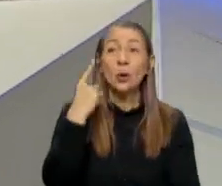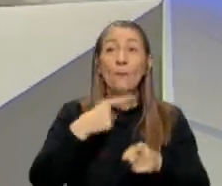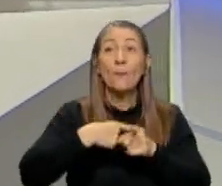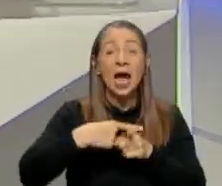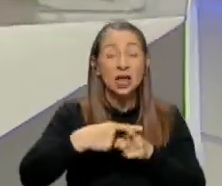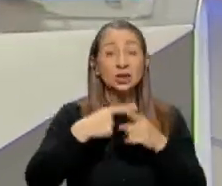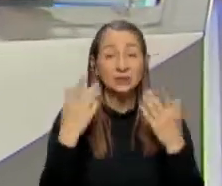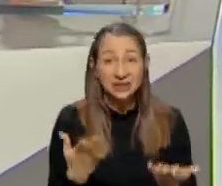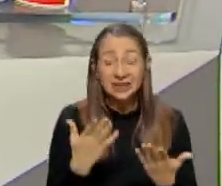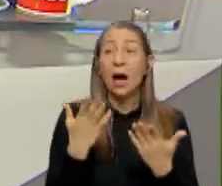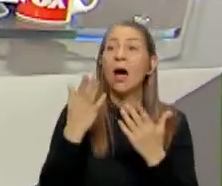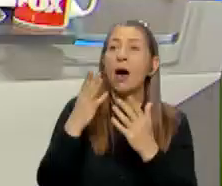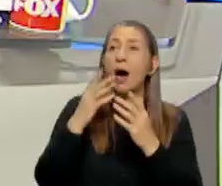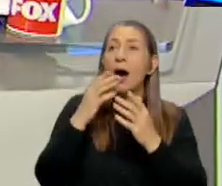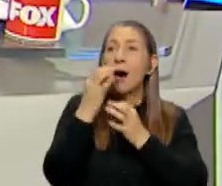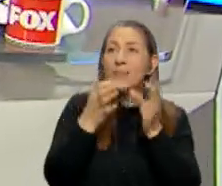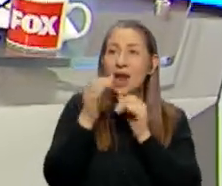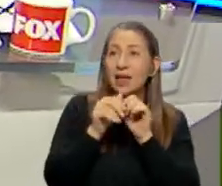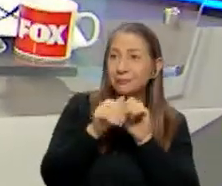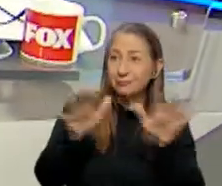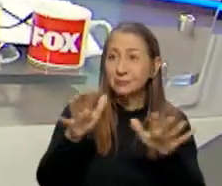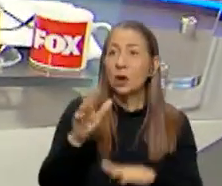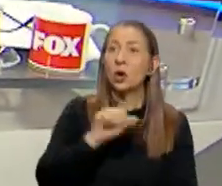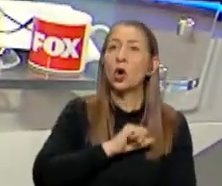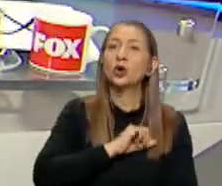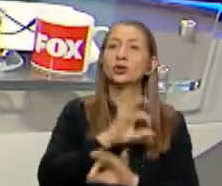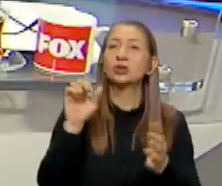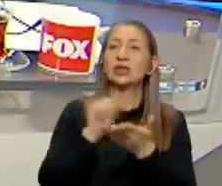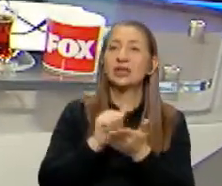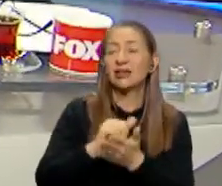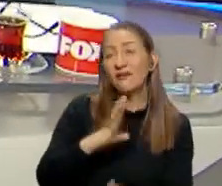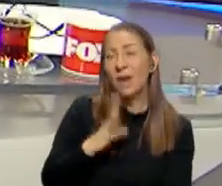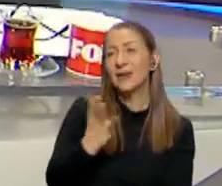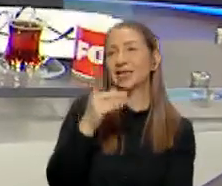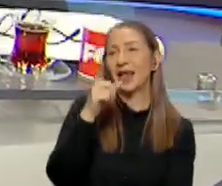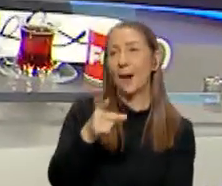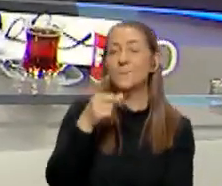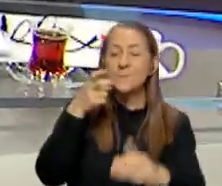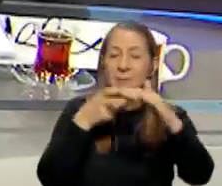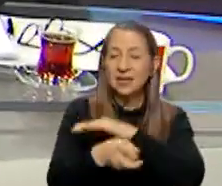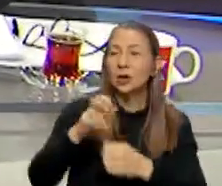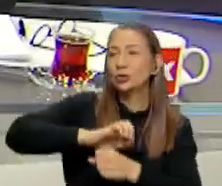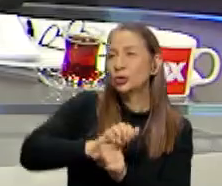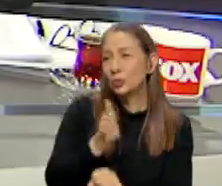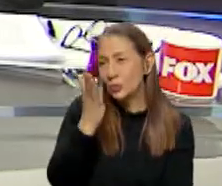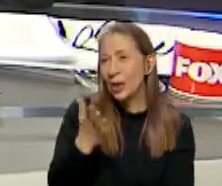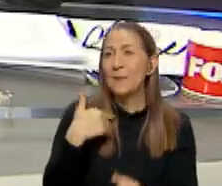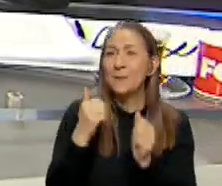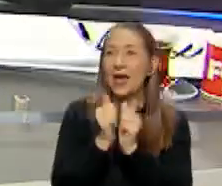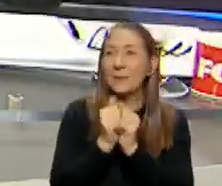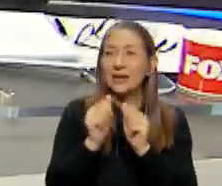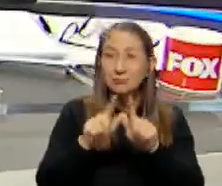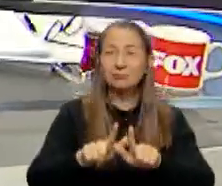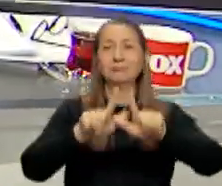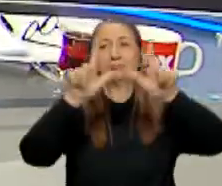paylaşımınızda ekranlara yansıtmıştık Korkusuz gazetesinde var mesela Metro beraberce hemen